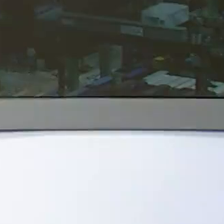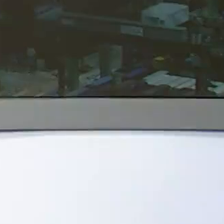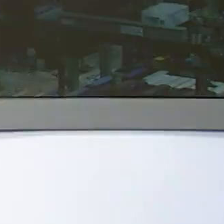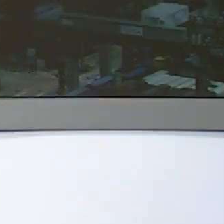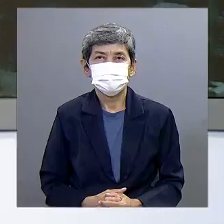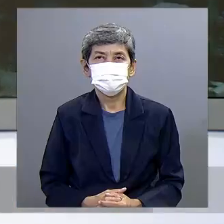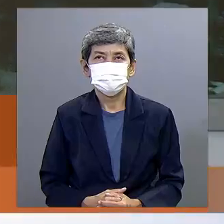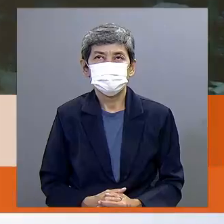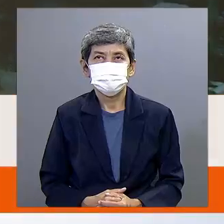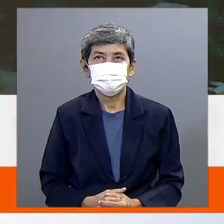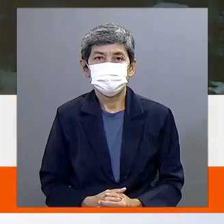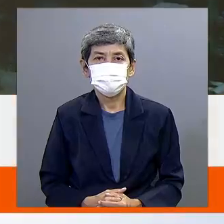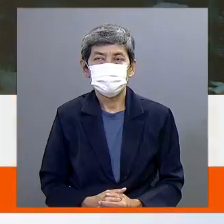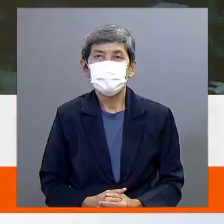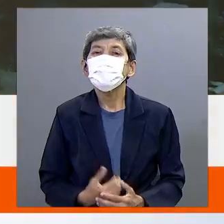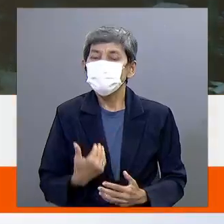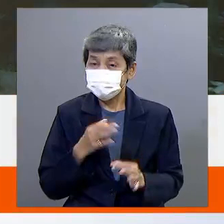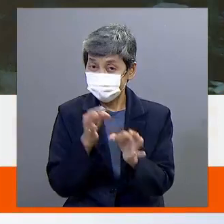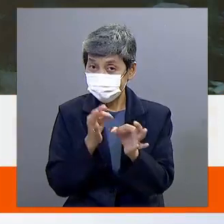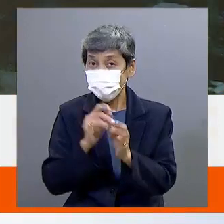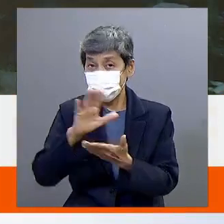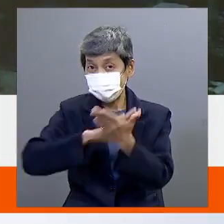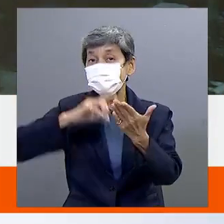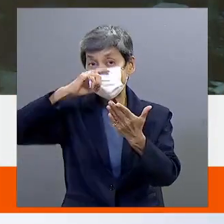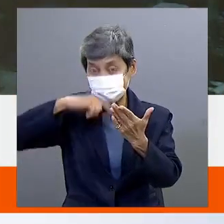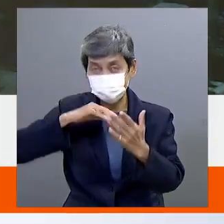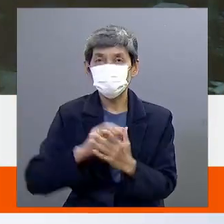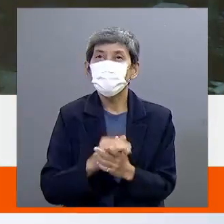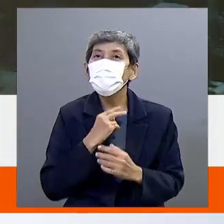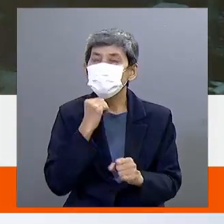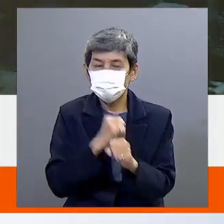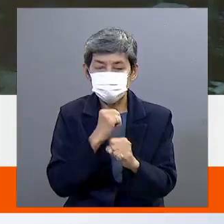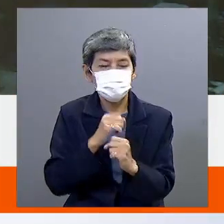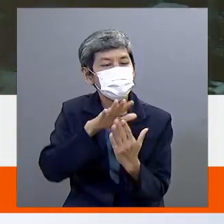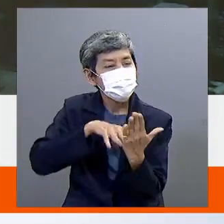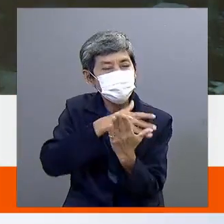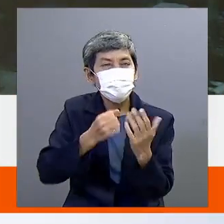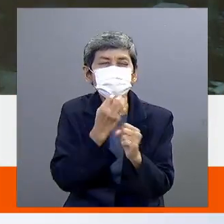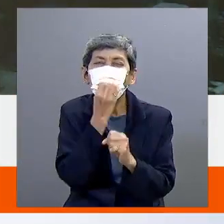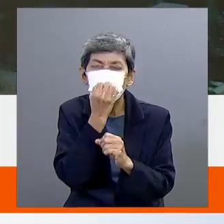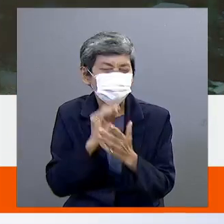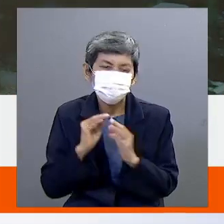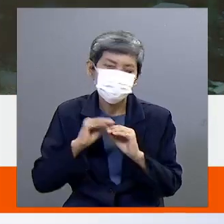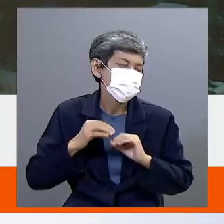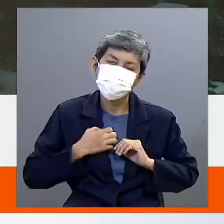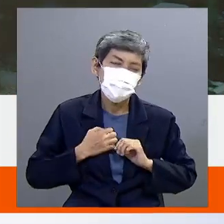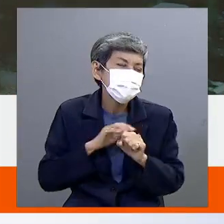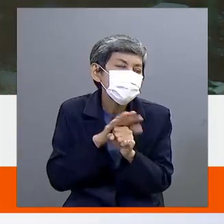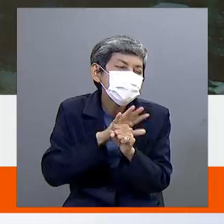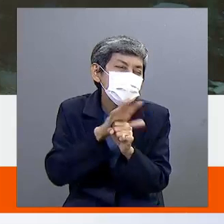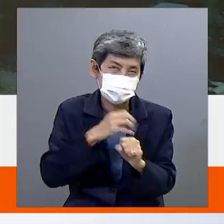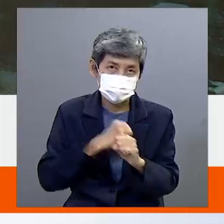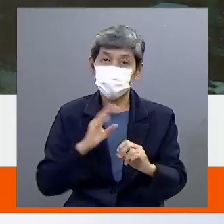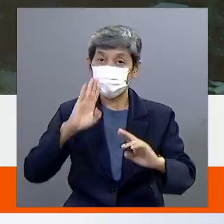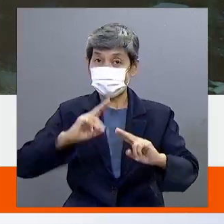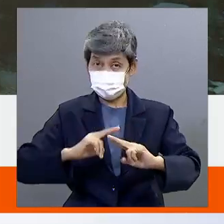ถ้าไม่นับความเห็นของธนาคารแห่งประเทศไทยในการขึ้นดอกเบี้ยนโยบายคนส่วนใหญ่ก็ไม่อยากจะให้ปรับขึ้นเยอะนะคะโดยเฉพาะภาคเอกชนแล้วก็